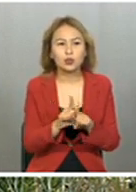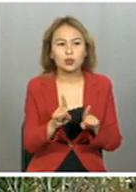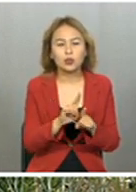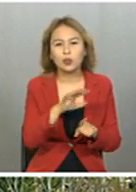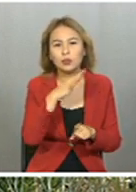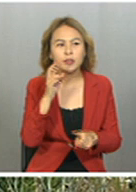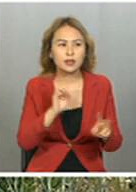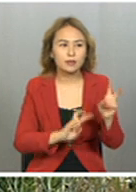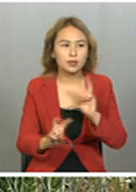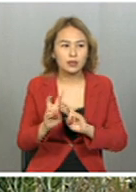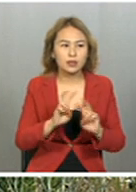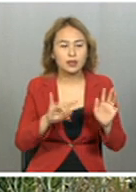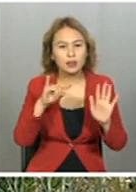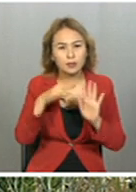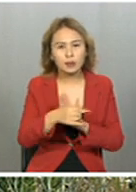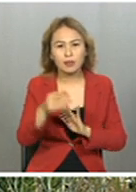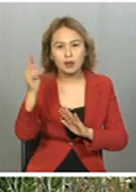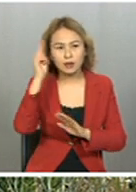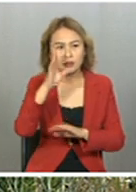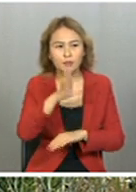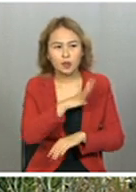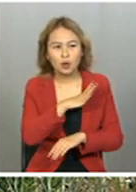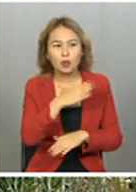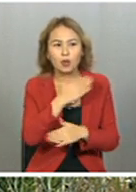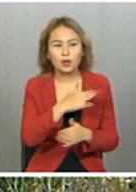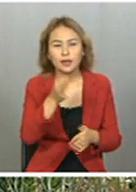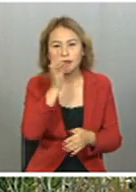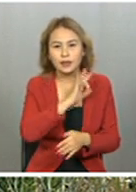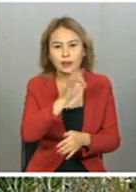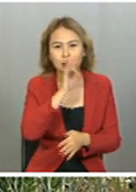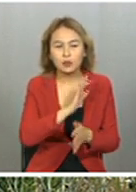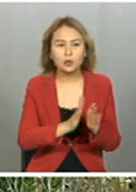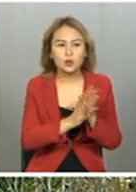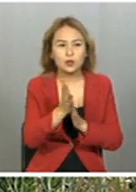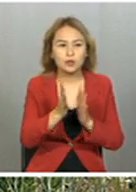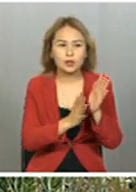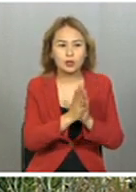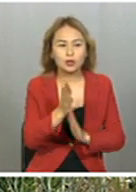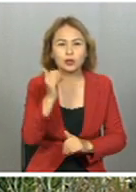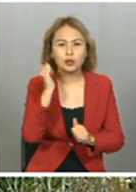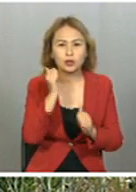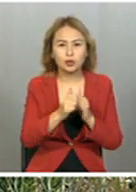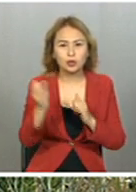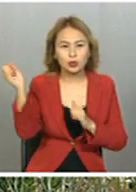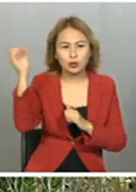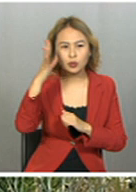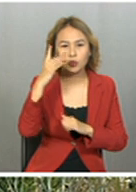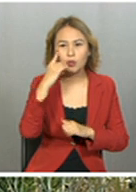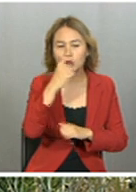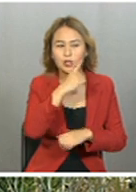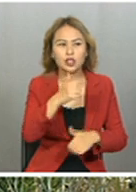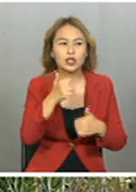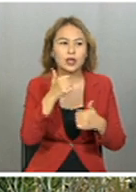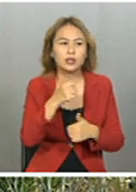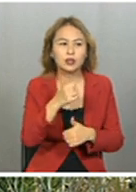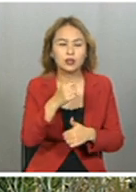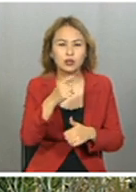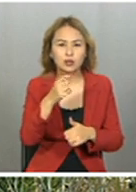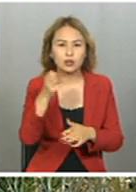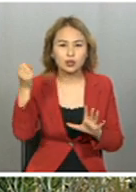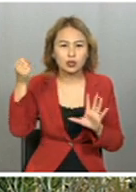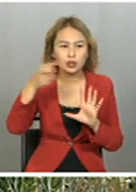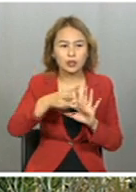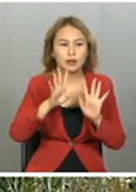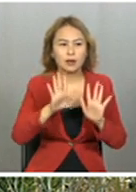көп ізденіп, терең білім алған. Олар дәрілік өсімдіктерді күннің көзі жақсы түсетін